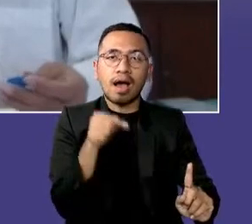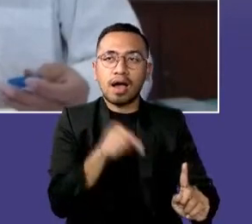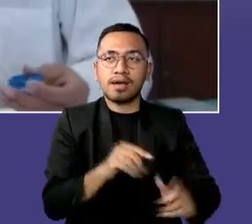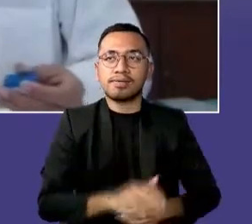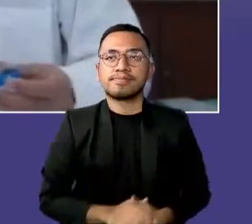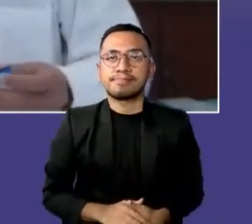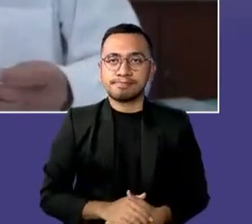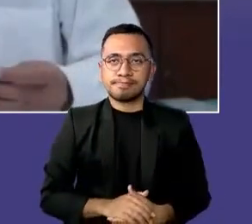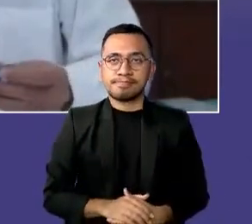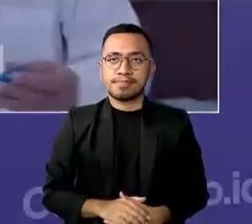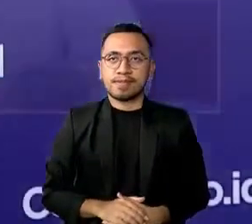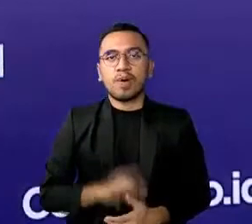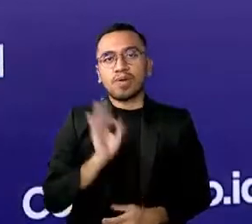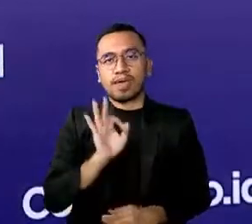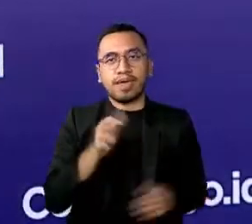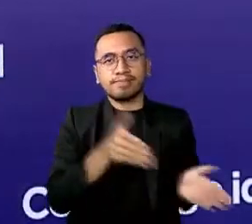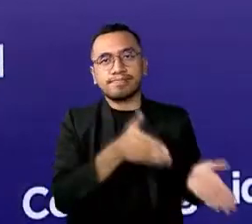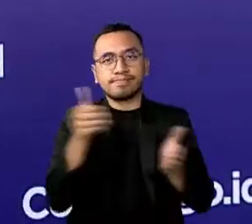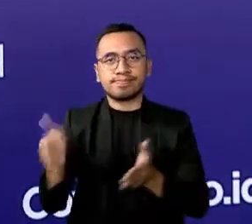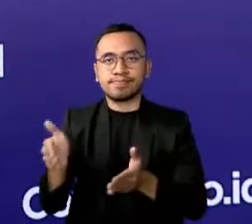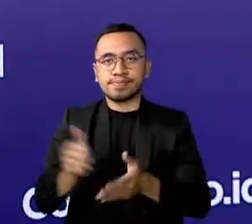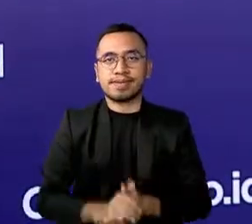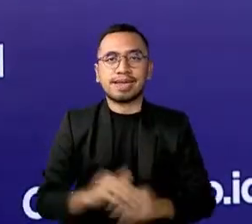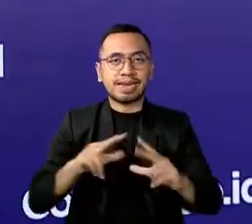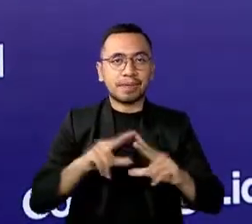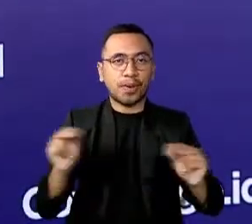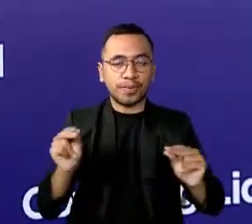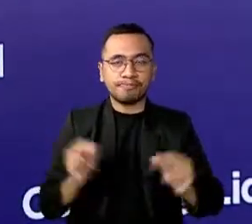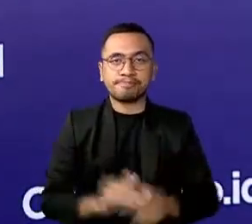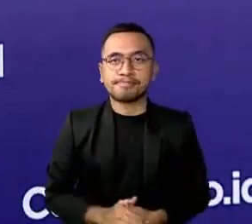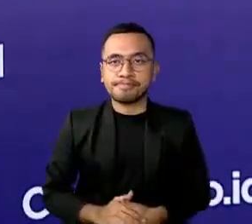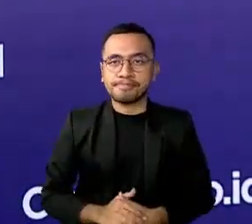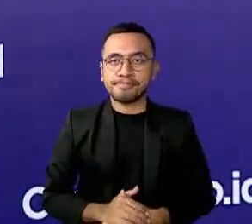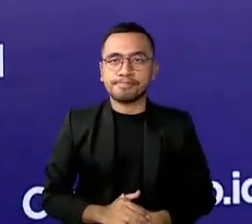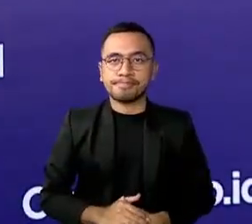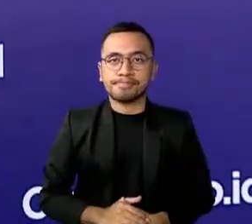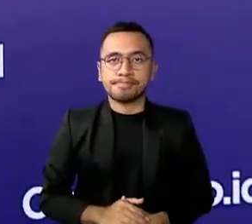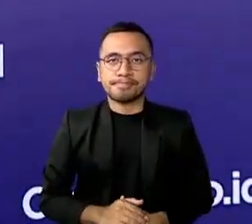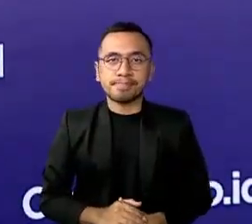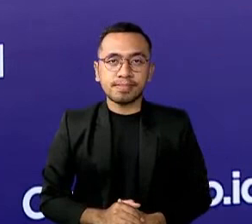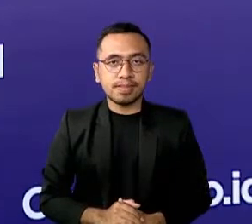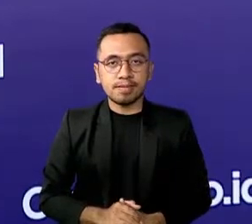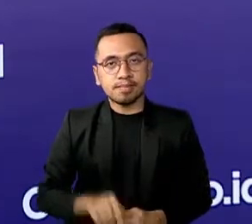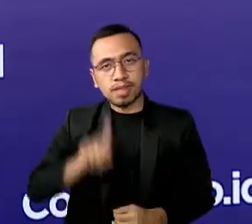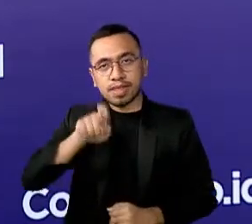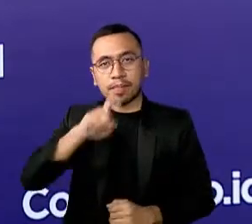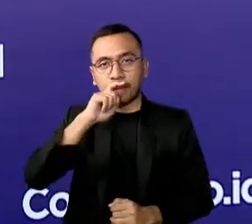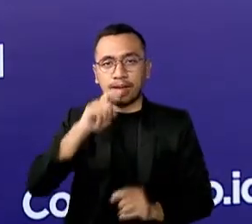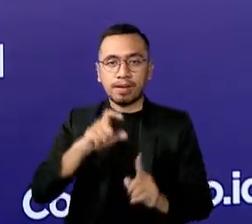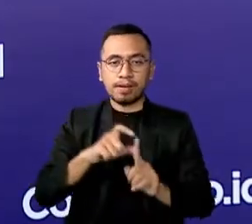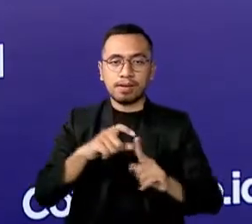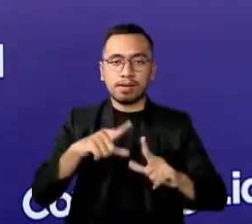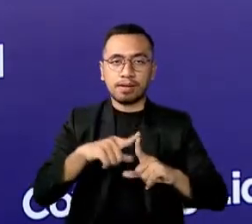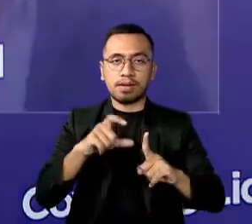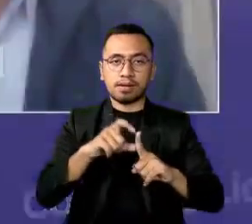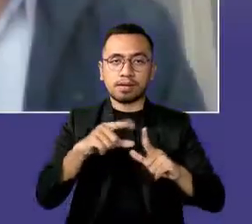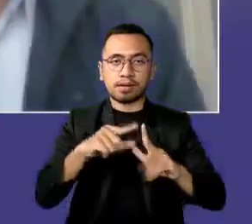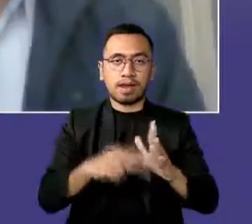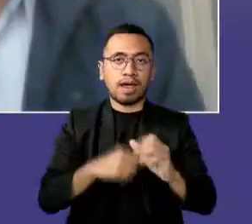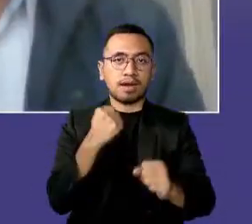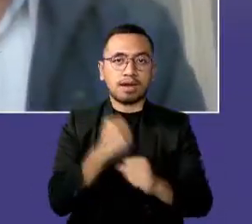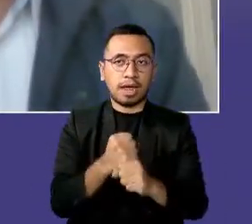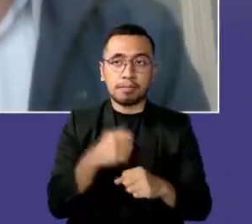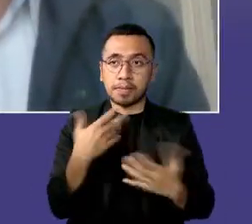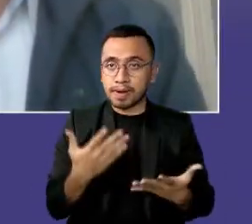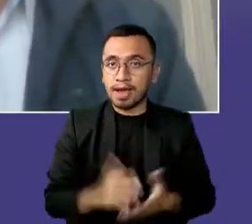baiklah dari Temanggung saya geser dulu ke Depok Jawa Barat saya tanya kepada dangdul Una Padang ini gimana nih pak dengan Kota